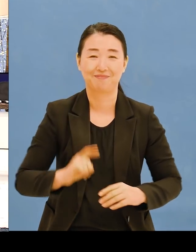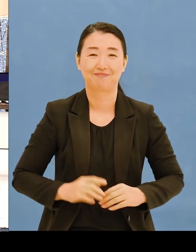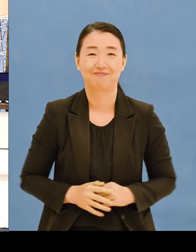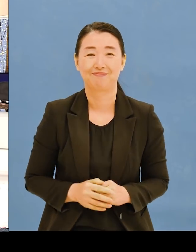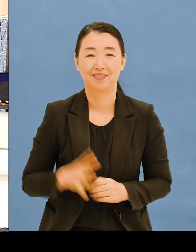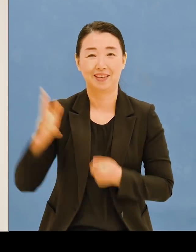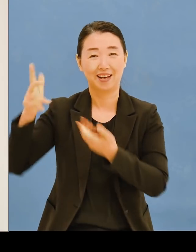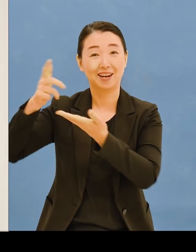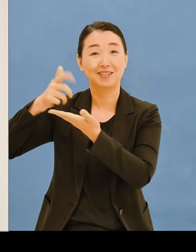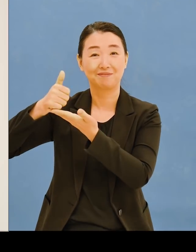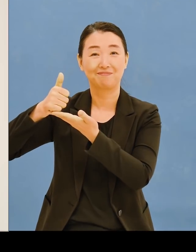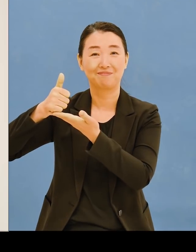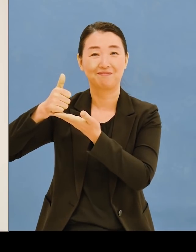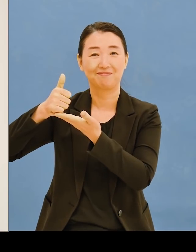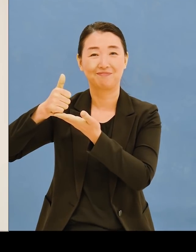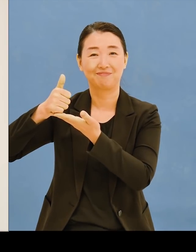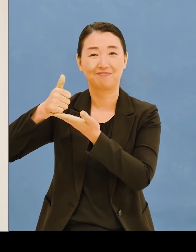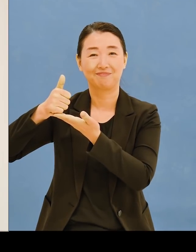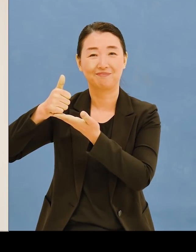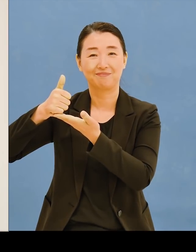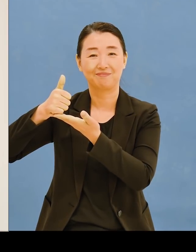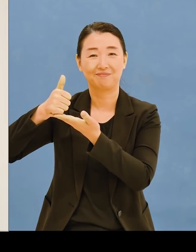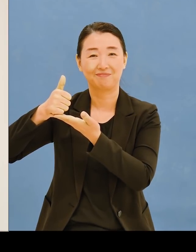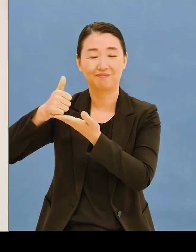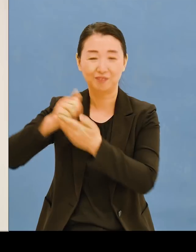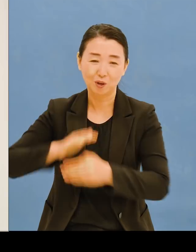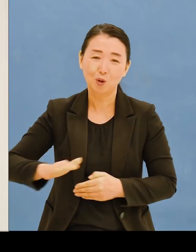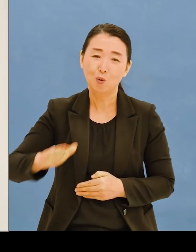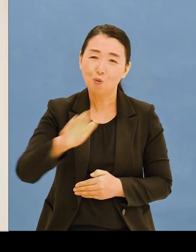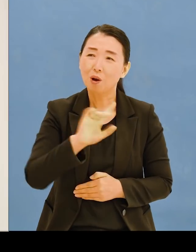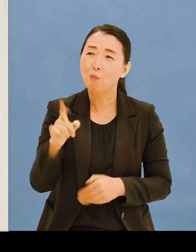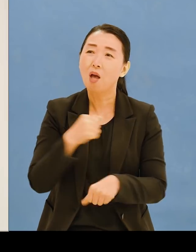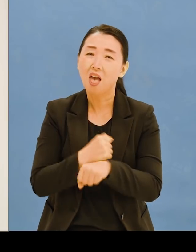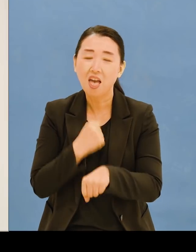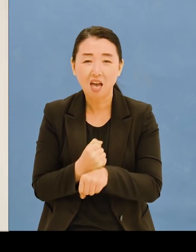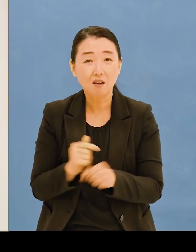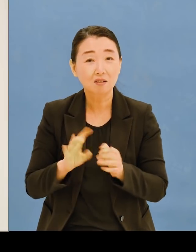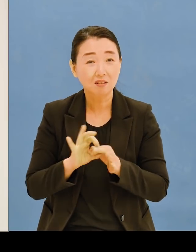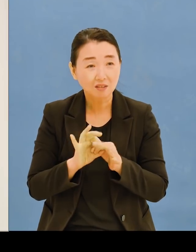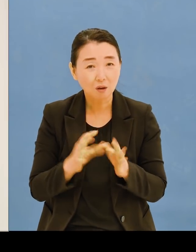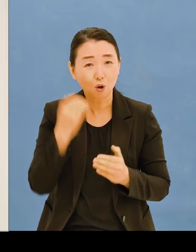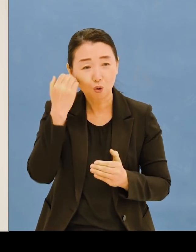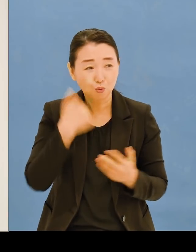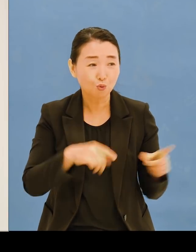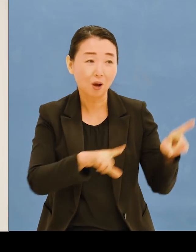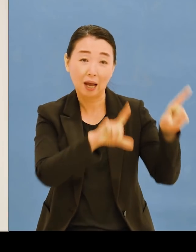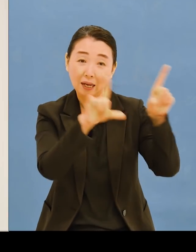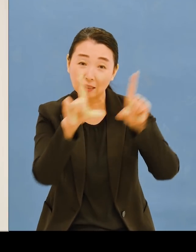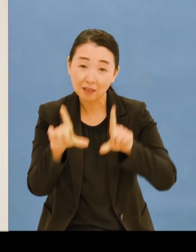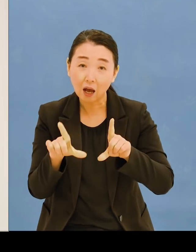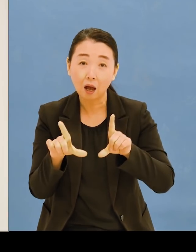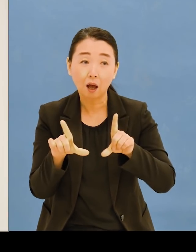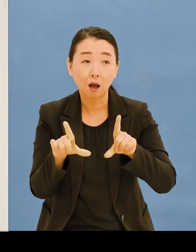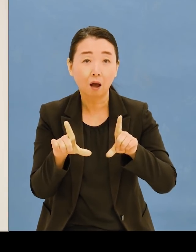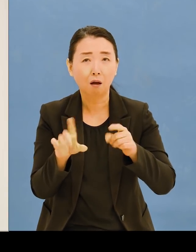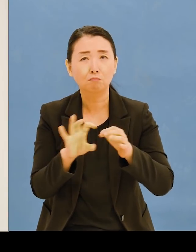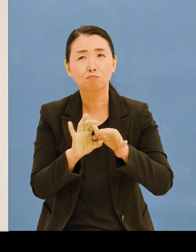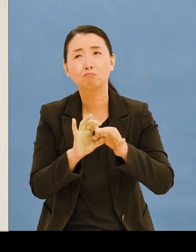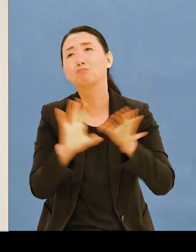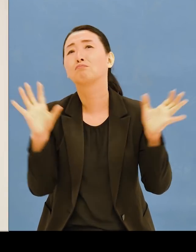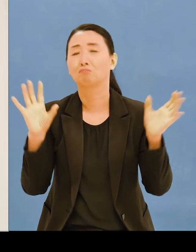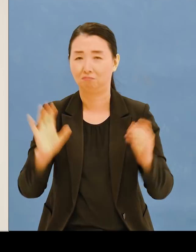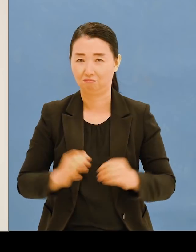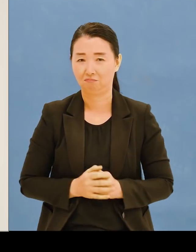되는 건 뭐냐면 하나님은 우리가 무엇을 하든지 누구와 사는지 사실 그렇게